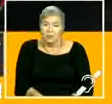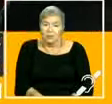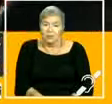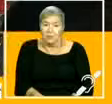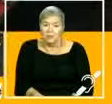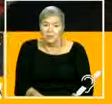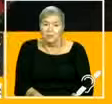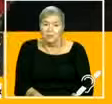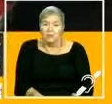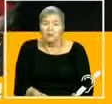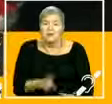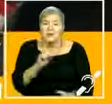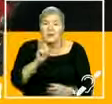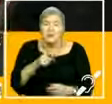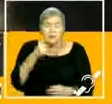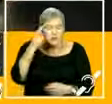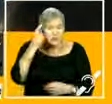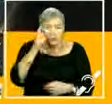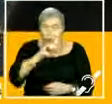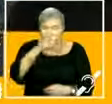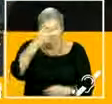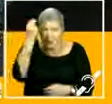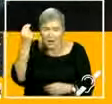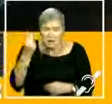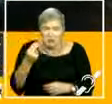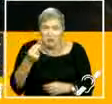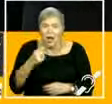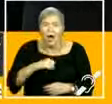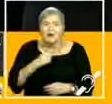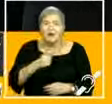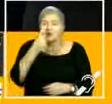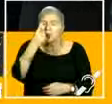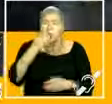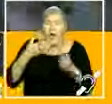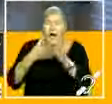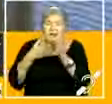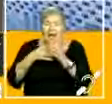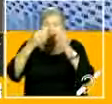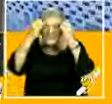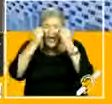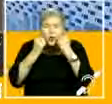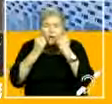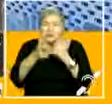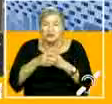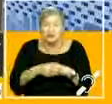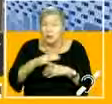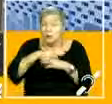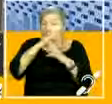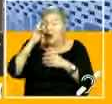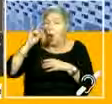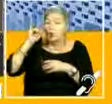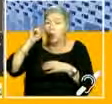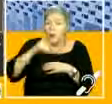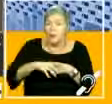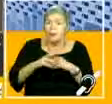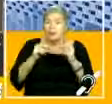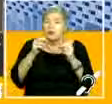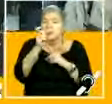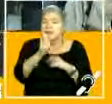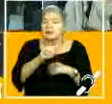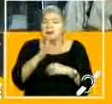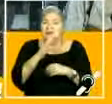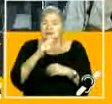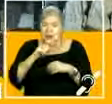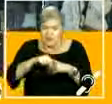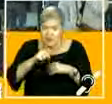să țineți minte, era un atac de teror. De dimineață la aeroportul Otopeni, mai mulți israelieni care trăiesc în România